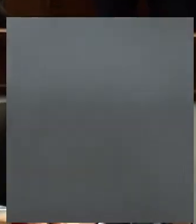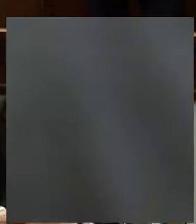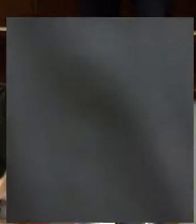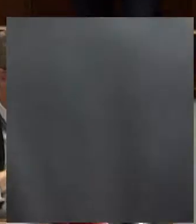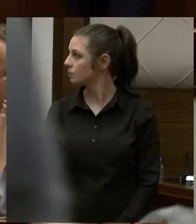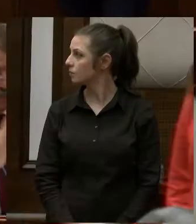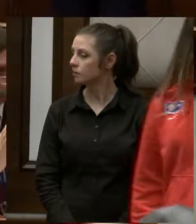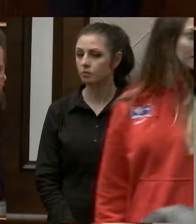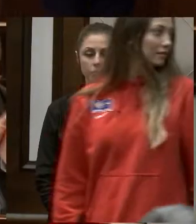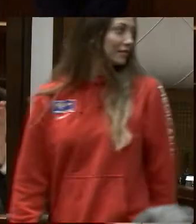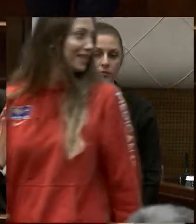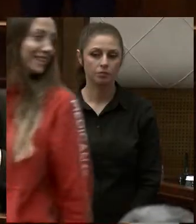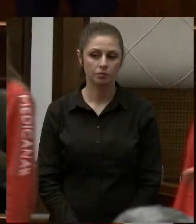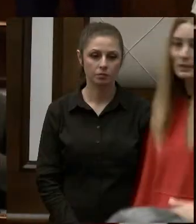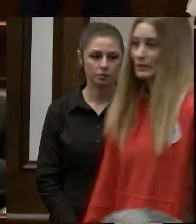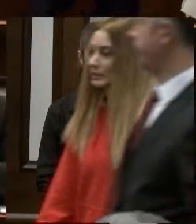karşıya.